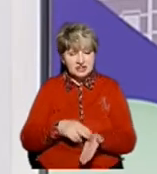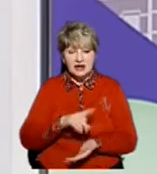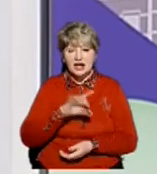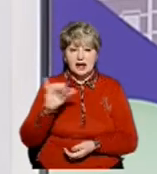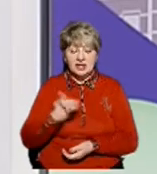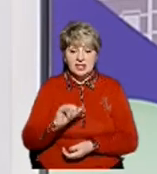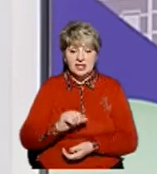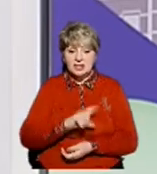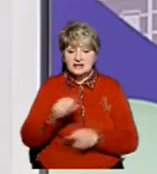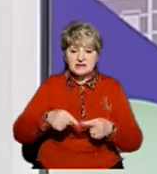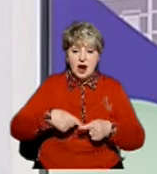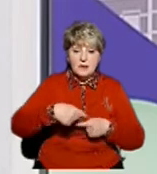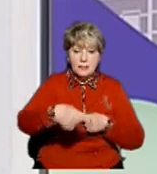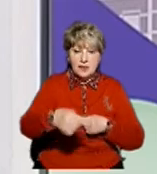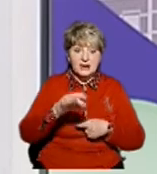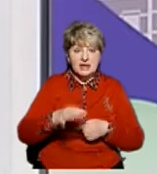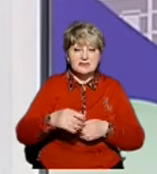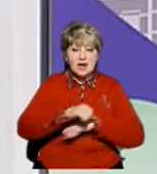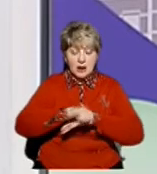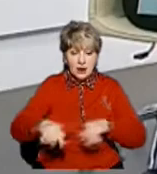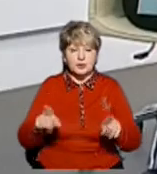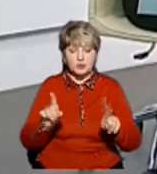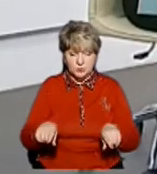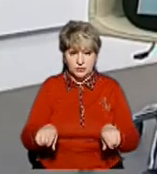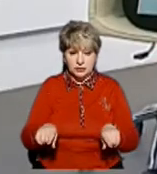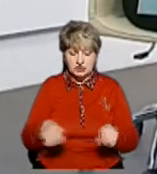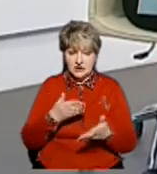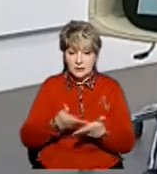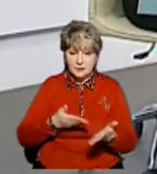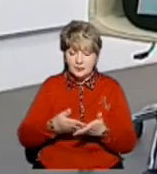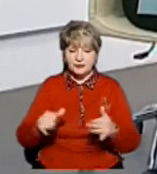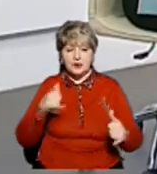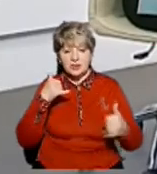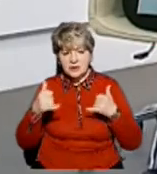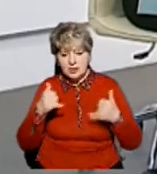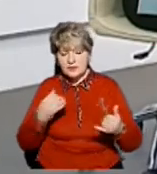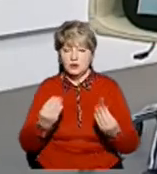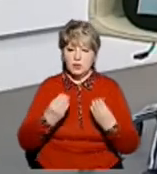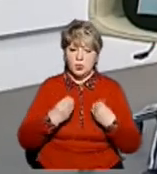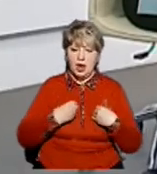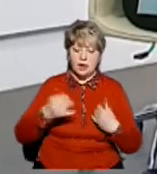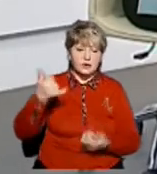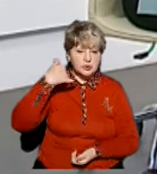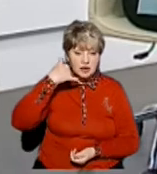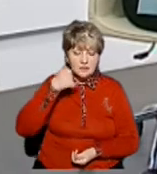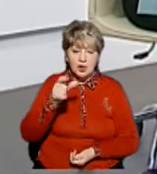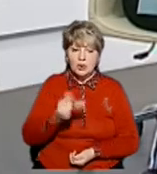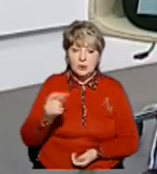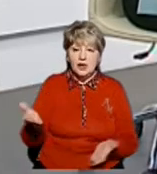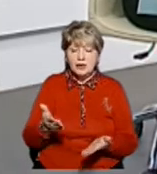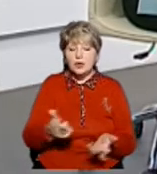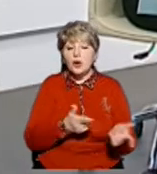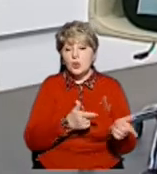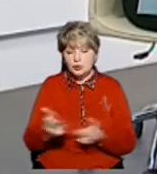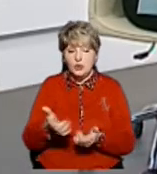за її межами і навіть за кордоном. Тобто телефонують, дають контакти, люди, які